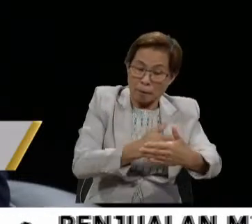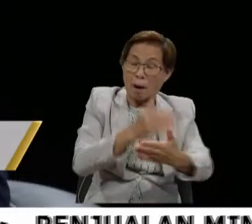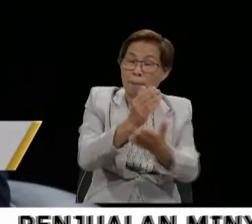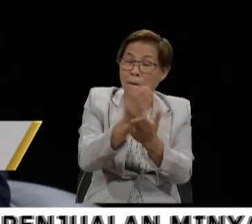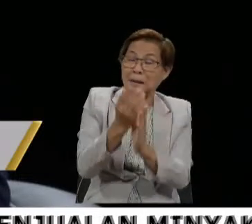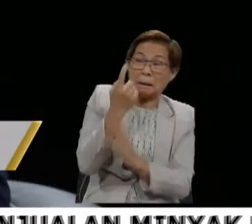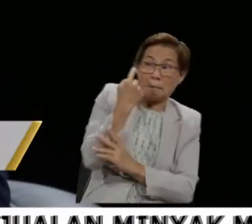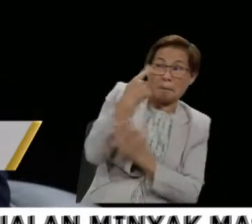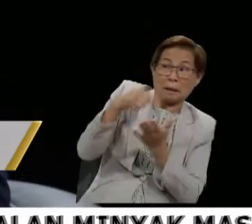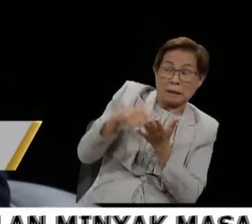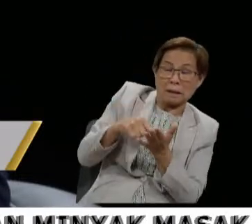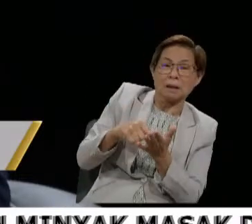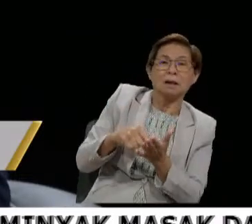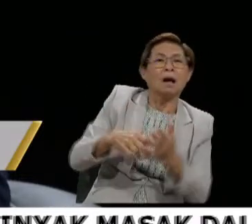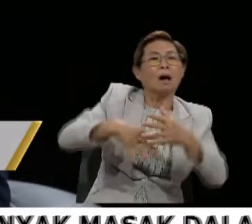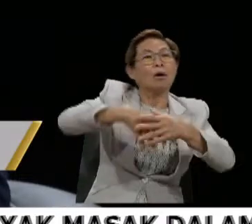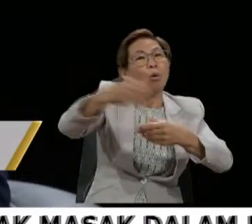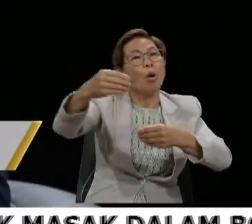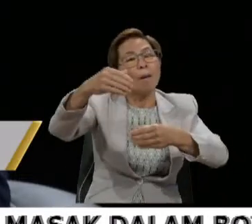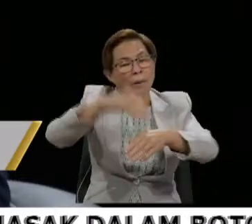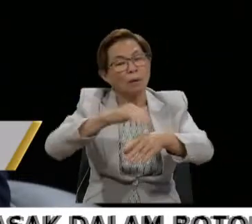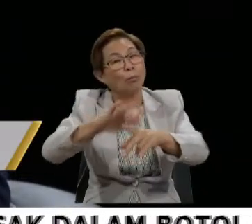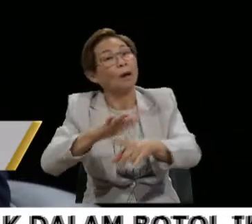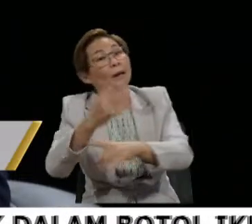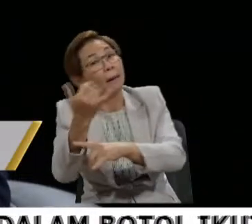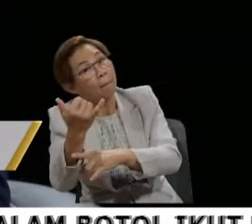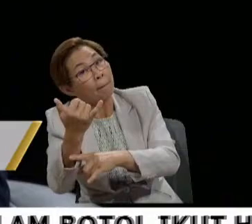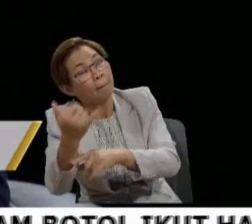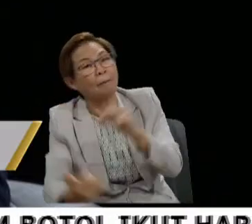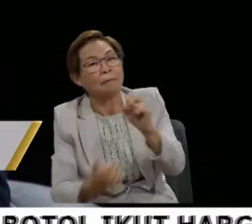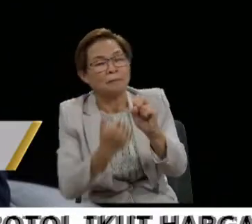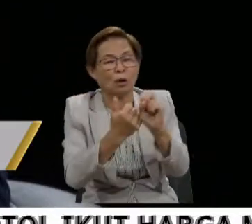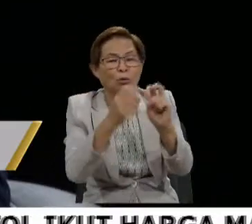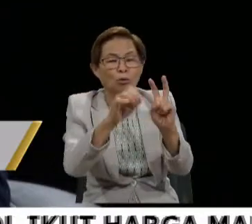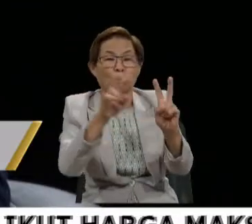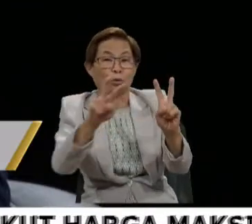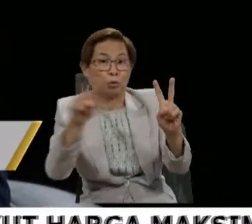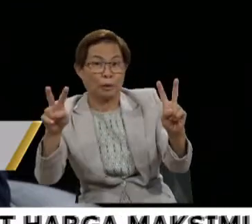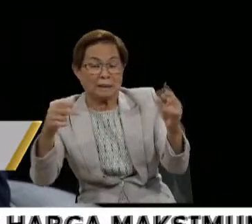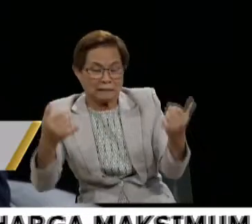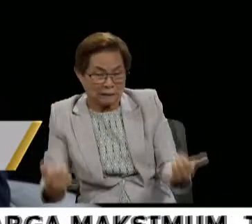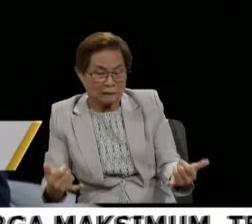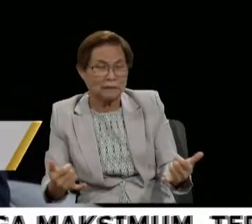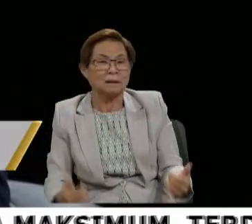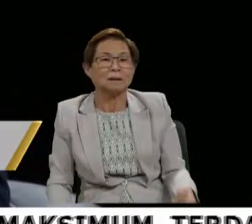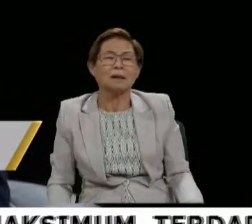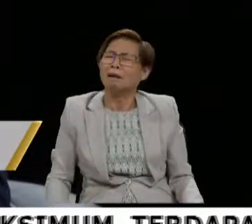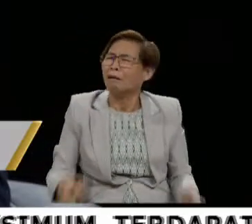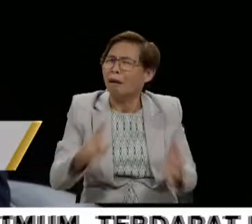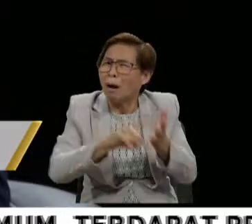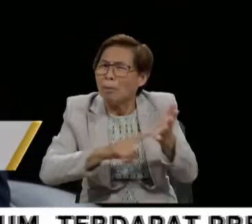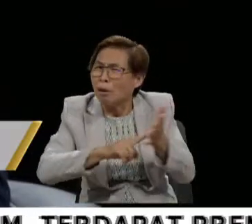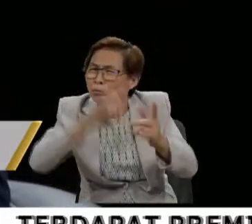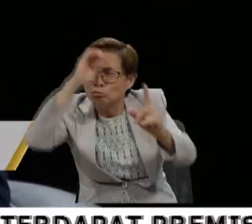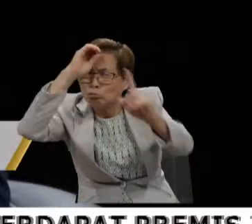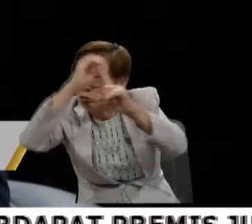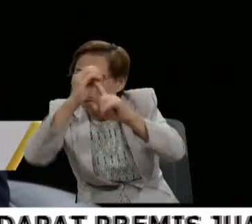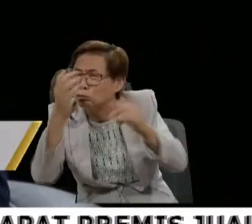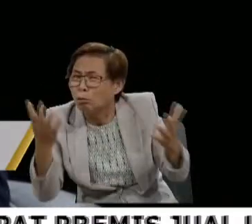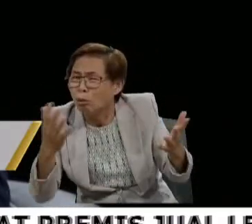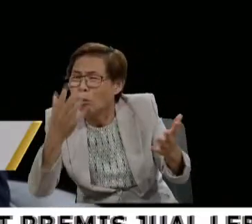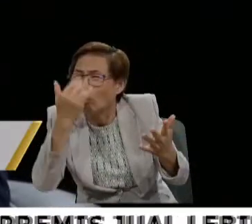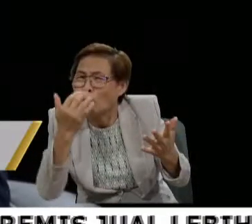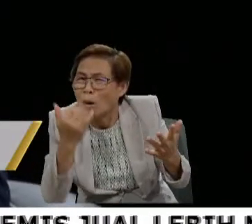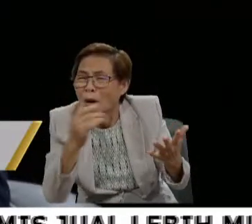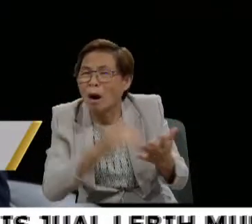ini dan sebenarnya dikeluarkan pada bulan Jun Tahun Tahun 2022 ini dan apakah tujuannya tujuan